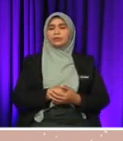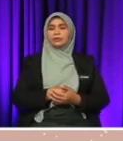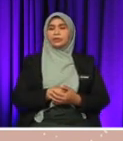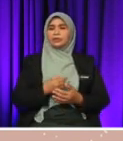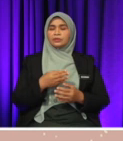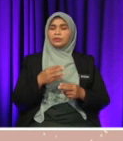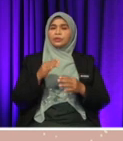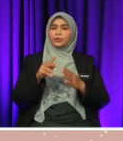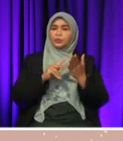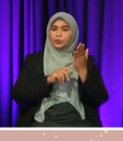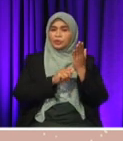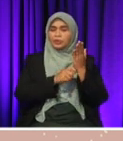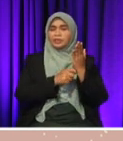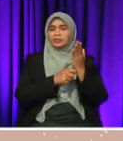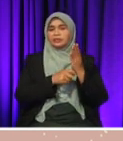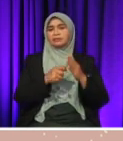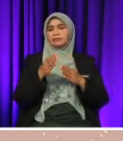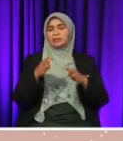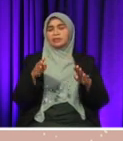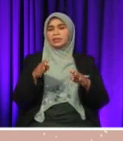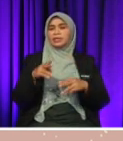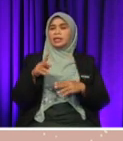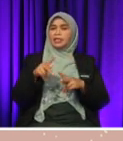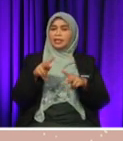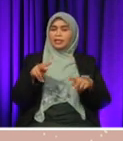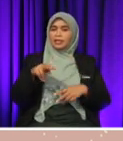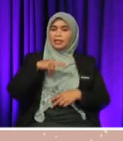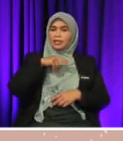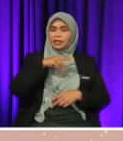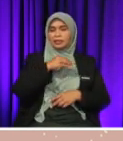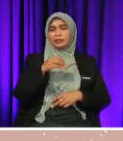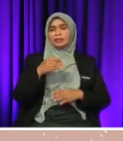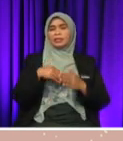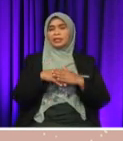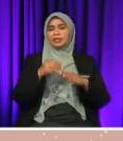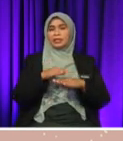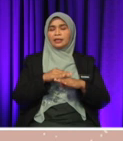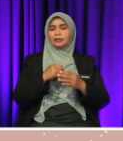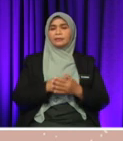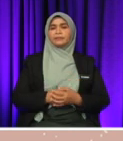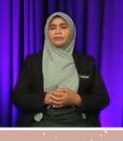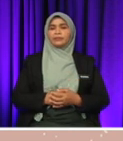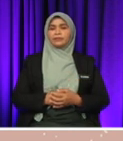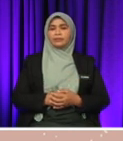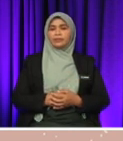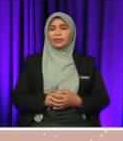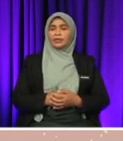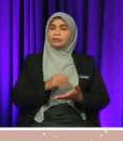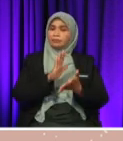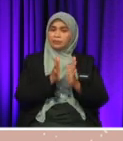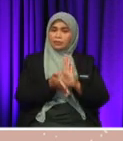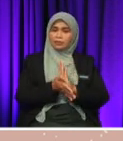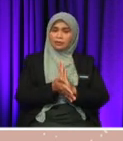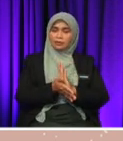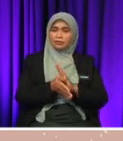dan mengekang bahasa tangan yang selama ini menggerakkan ke wudhu dan salatmu jadi dan